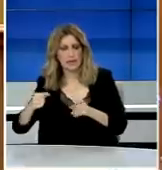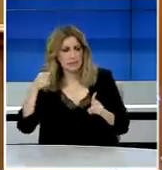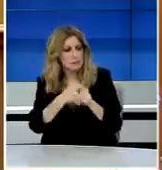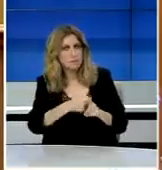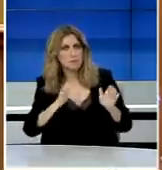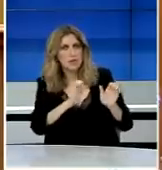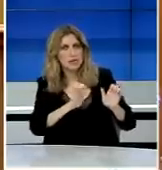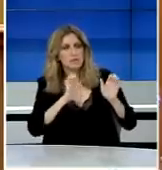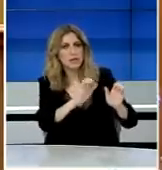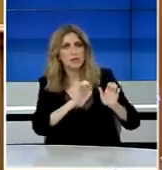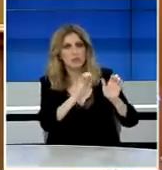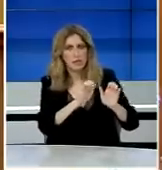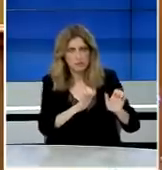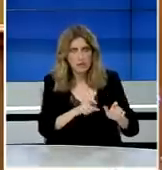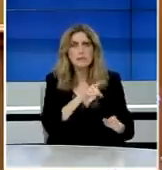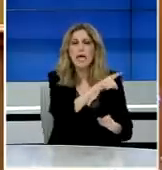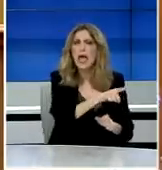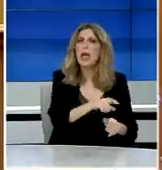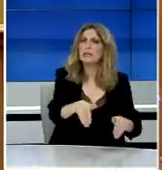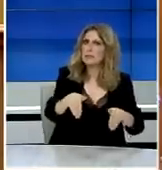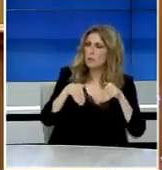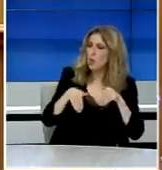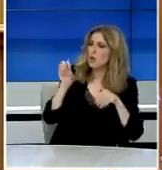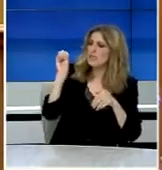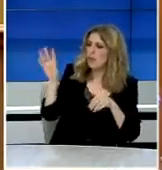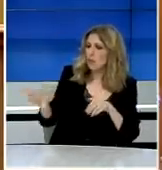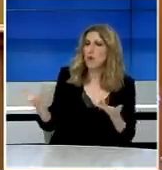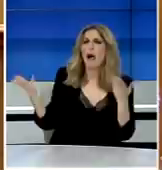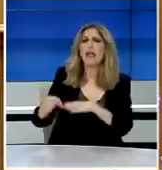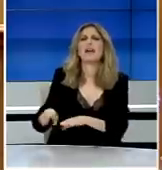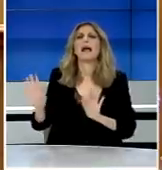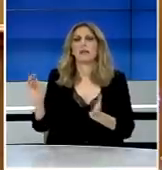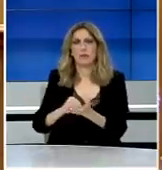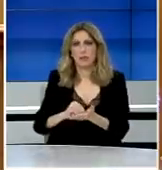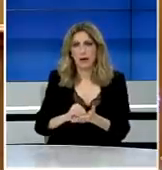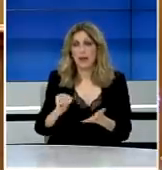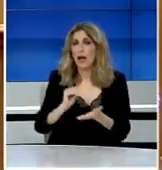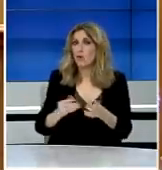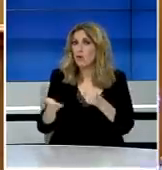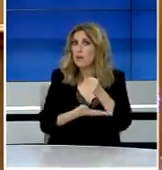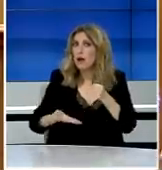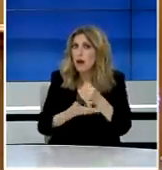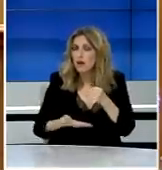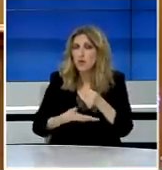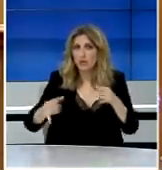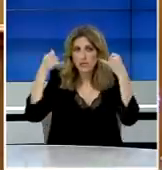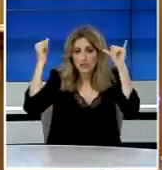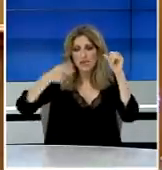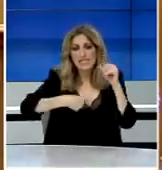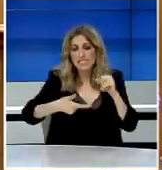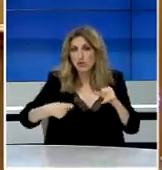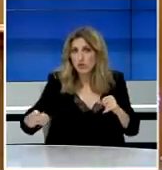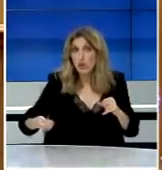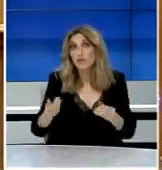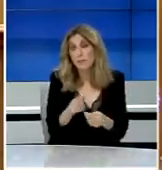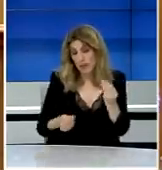ούτε στο ελάχιστο τις ανάγκες τους. Αγρότες, κτηνοτρόφοι, αλλοιείς, χρειάζονται στήριξη. Κτηνοτρόφοι